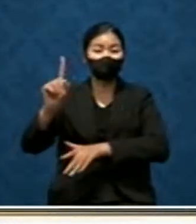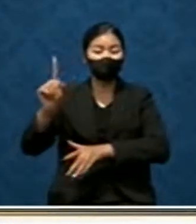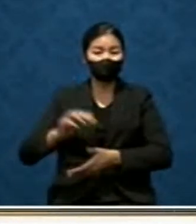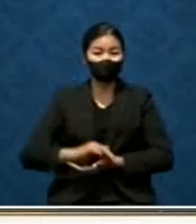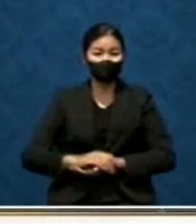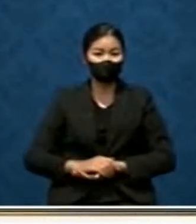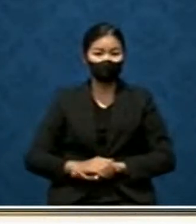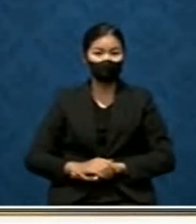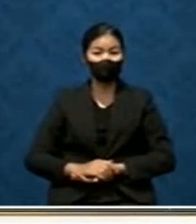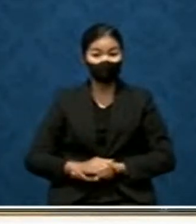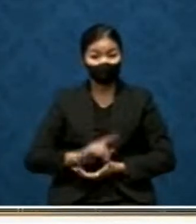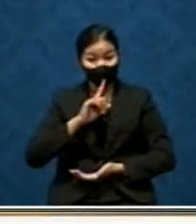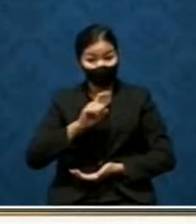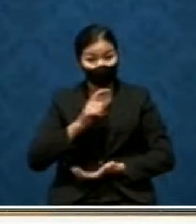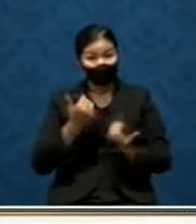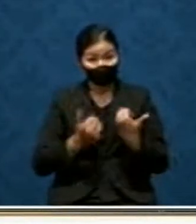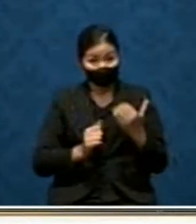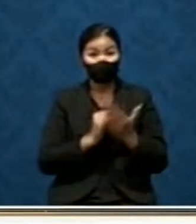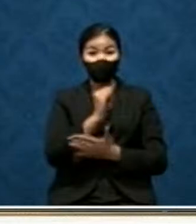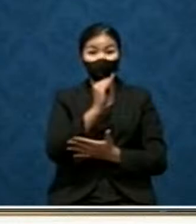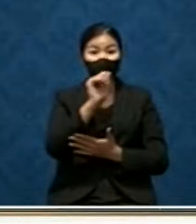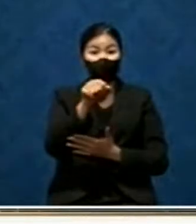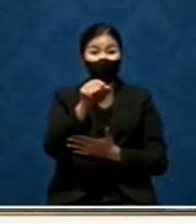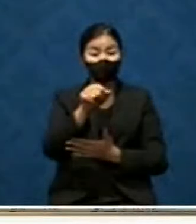นี่หรอความถูกต้องระดับสากล